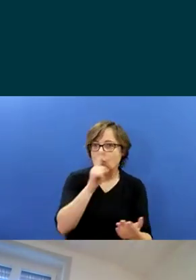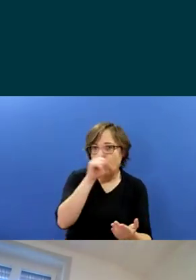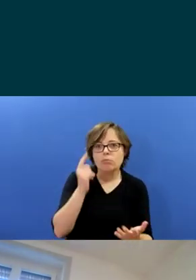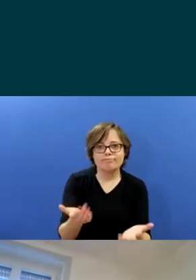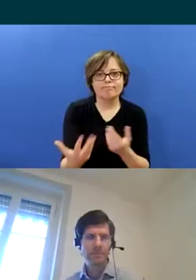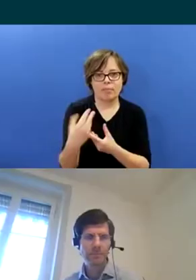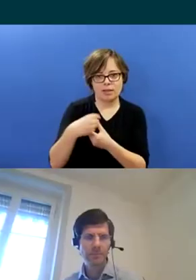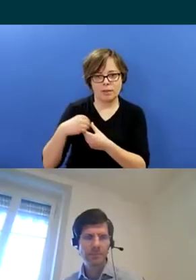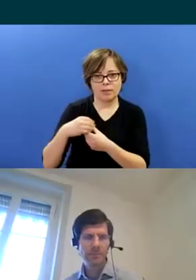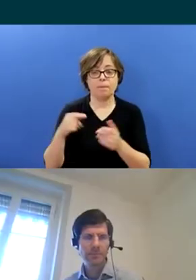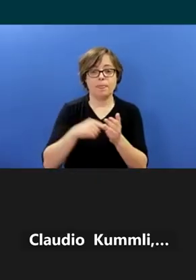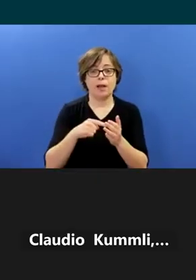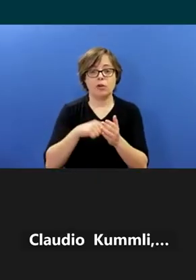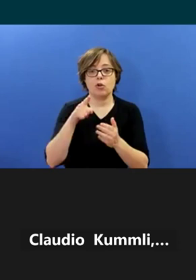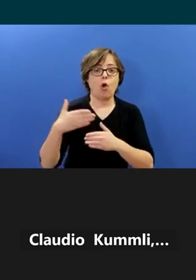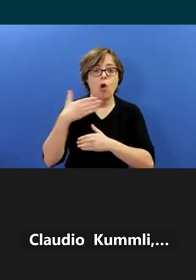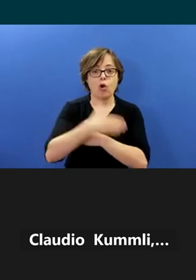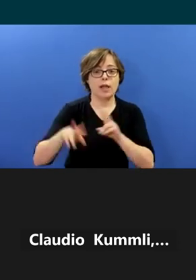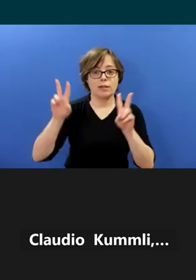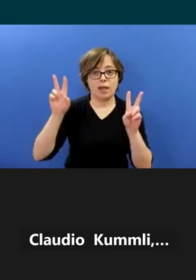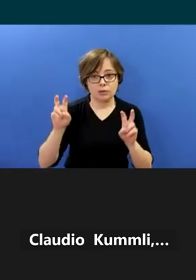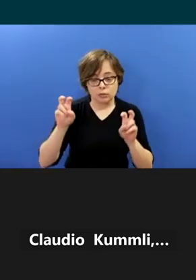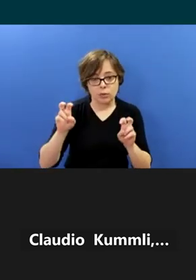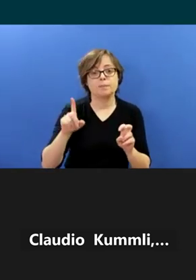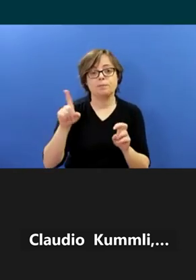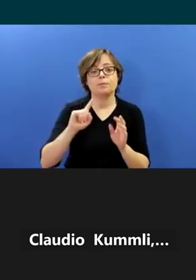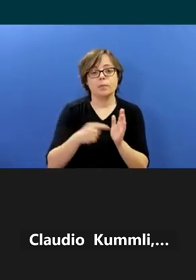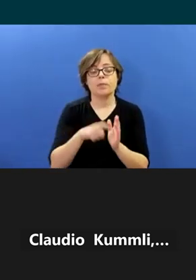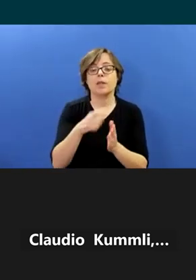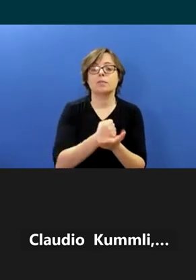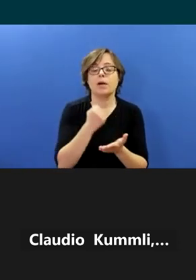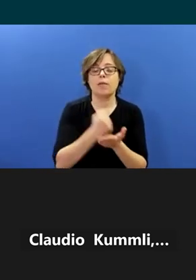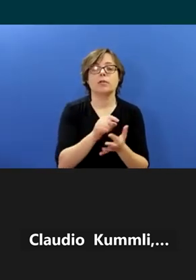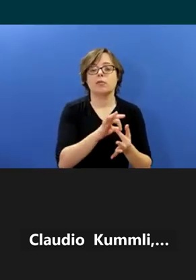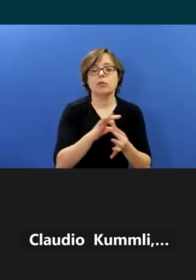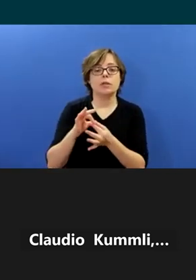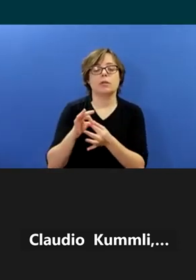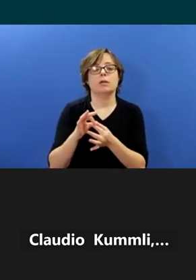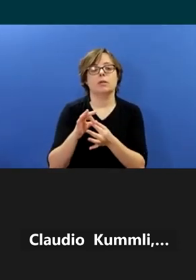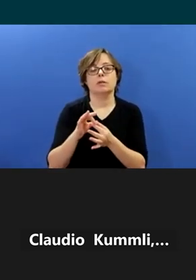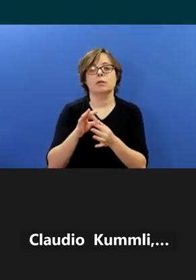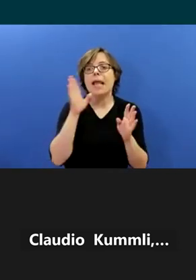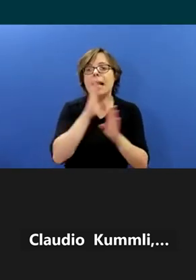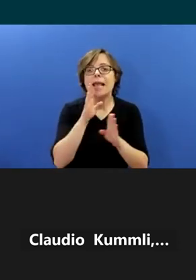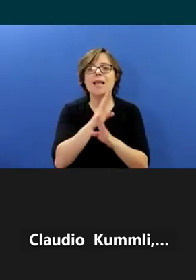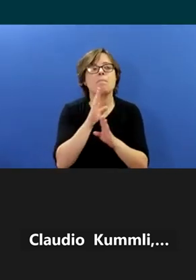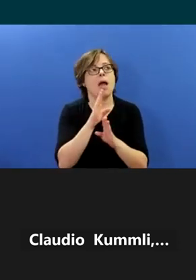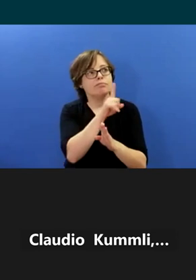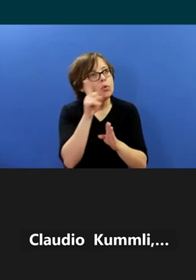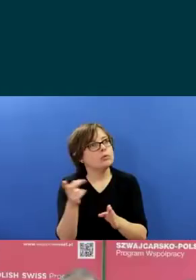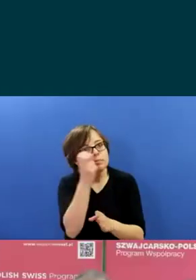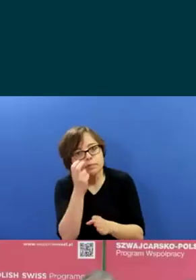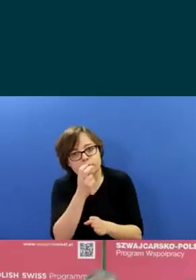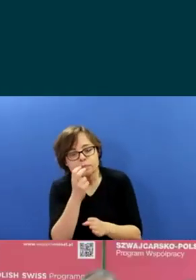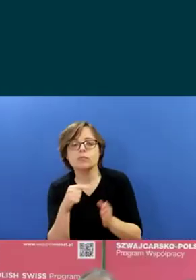to participatory hasło ostatnie, które mieliśmy okazję processes. usłyszeć, że właśnie kwestie And związane the z term we budową heard zaangażowania klimatu to that są kwestie